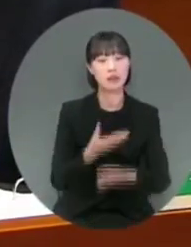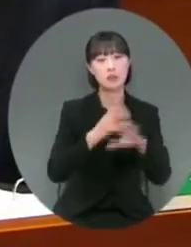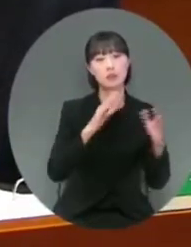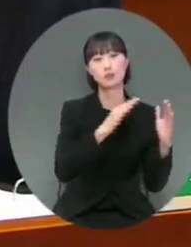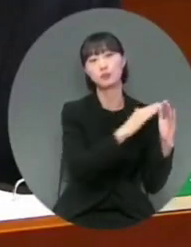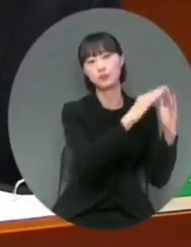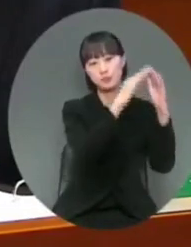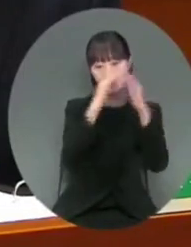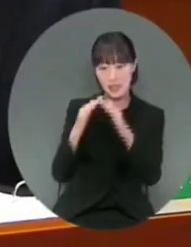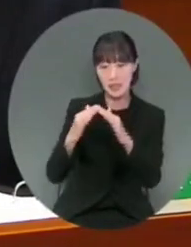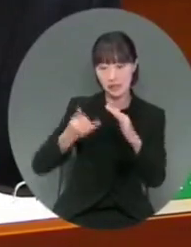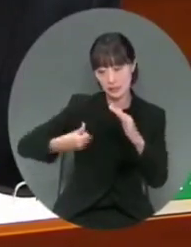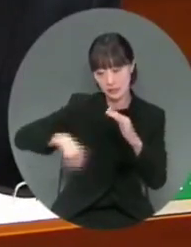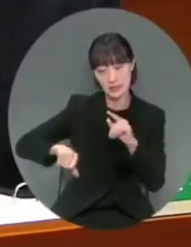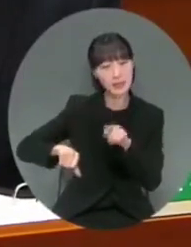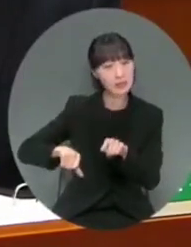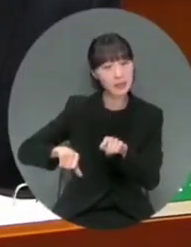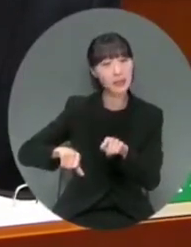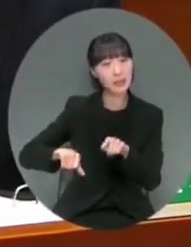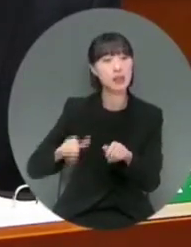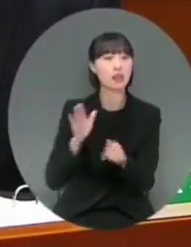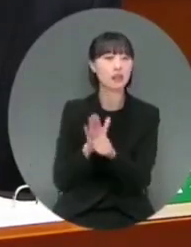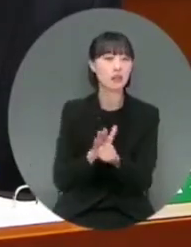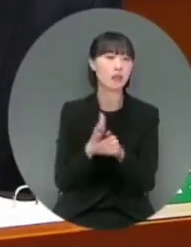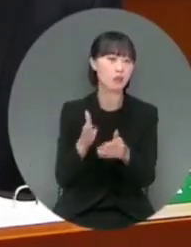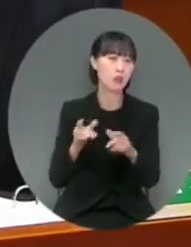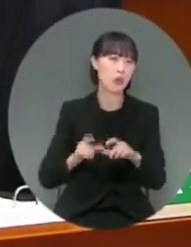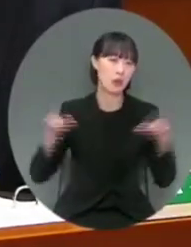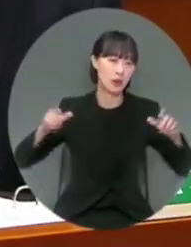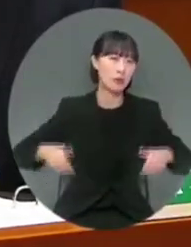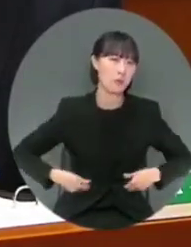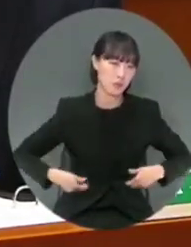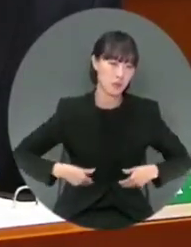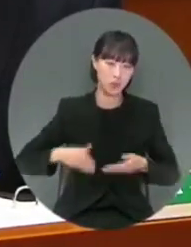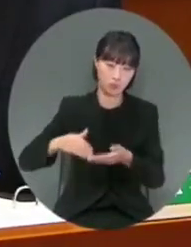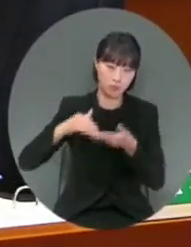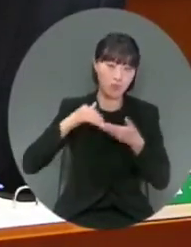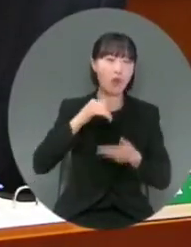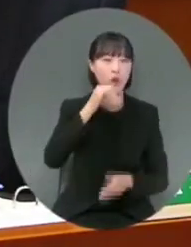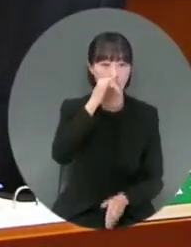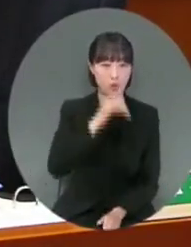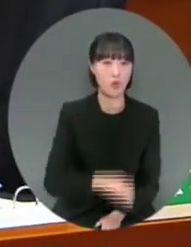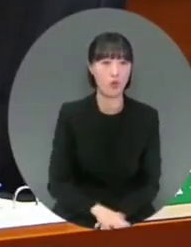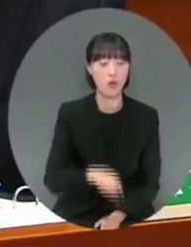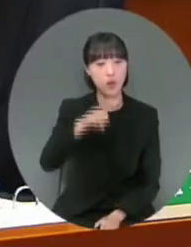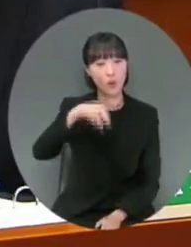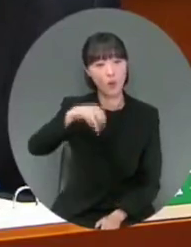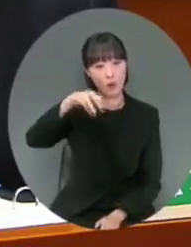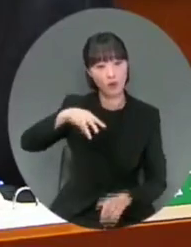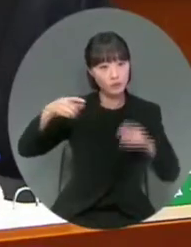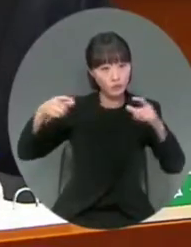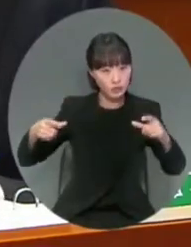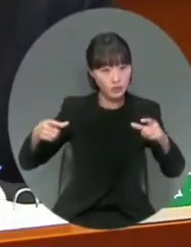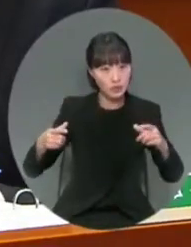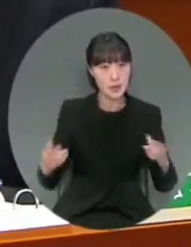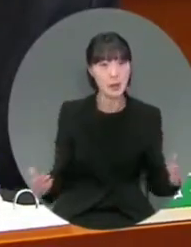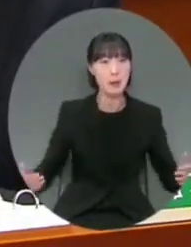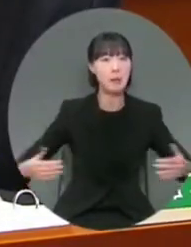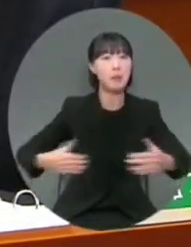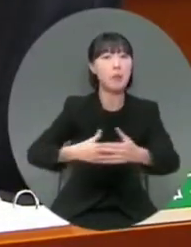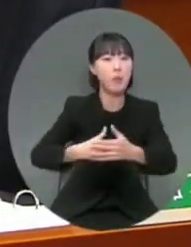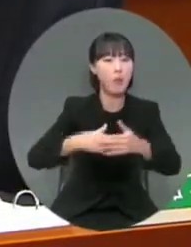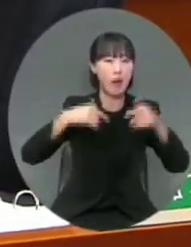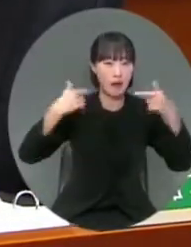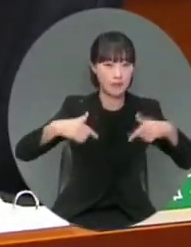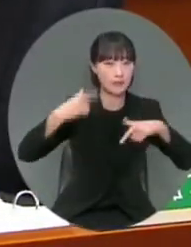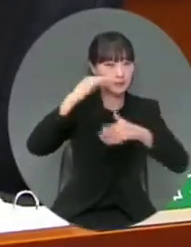영유아에 대한 지원 확대 반드시 해야 된다 그런 요청이 있었습니다. 광주시는 포용도시를